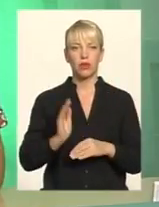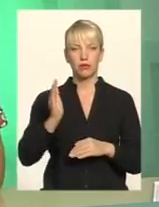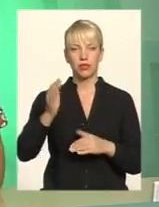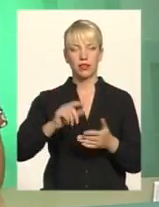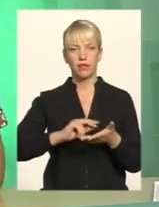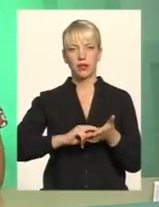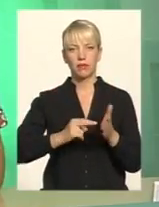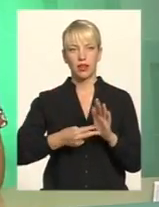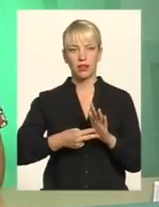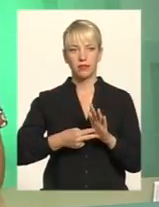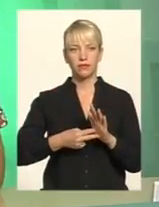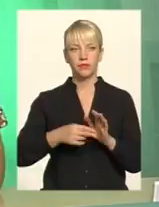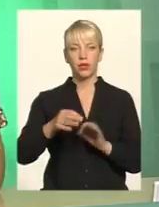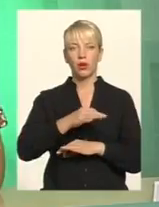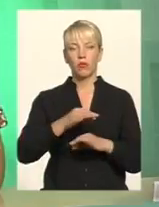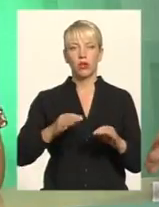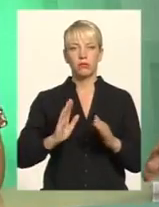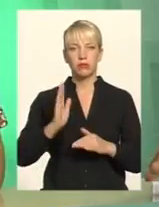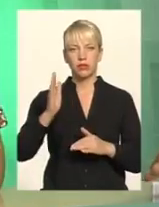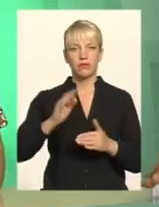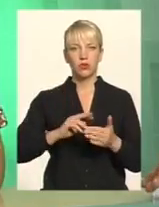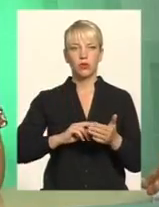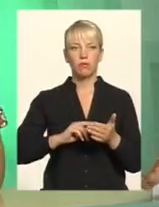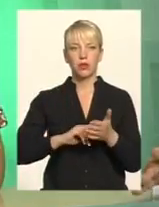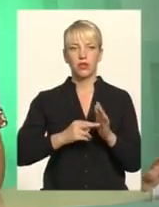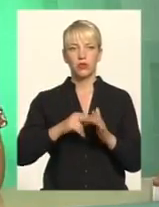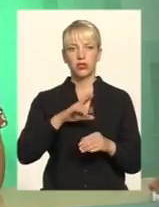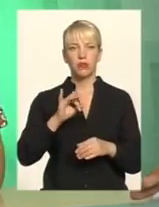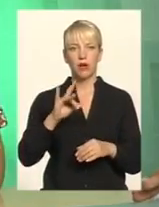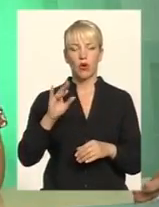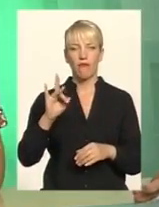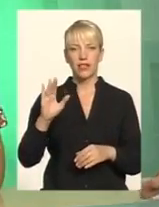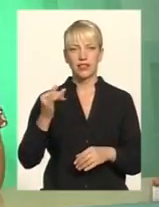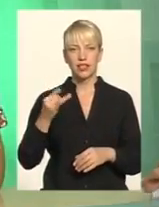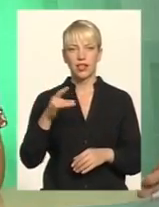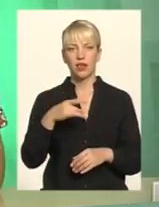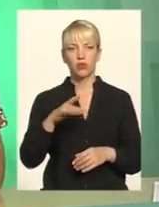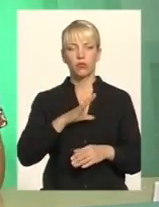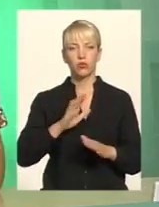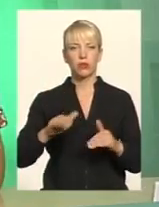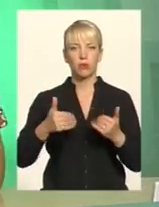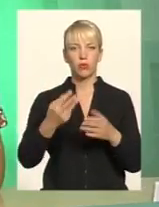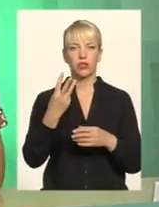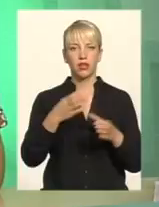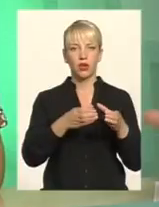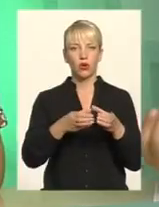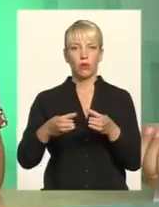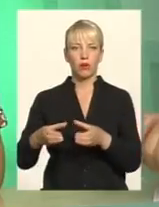план, проєкт перспективного плану об'єднання громад в Чемеровецькому районі, в моєму рідному, було запропоновано 3 громади,